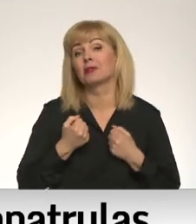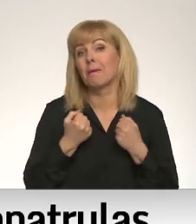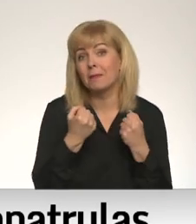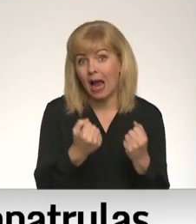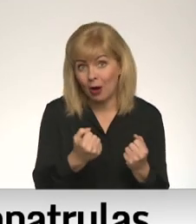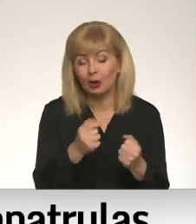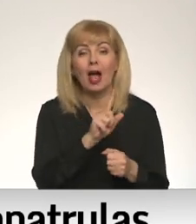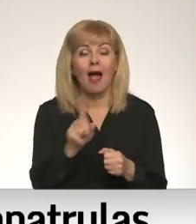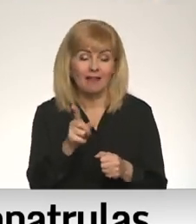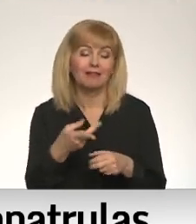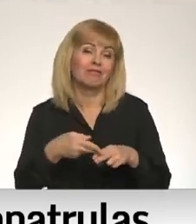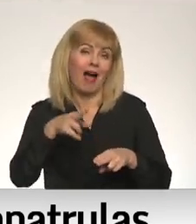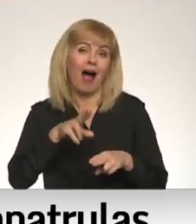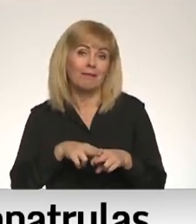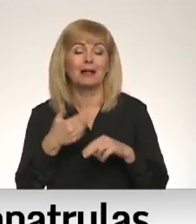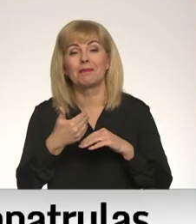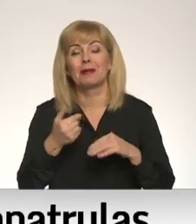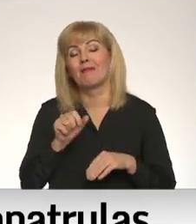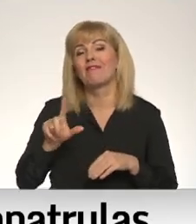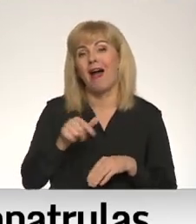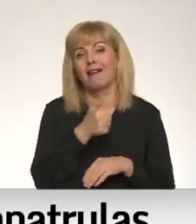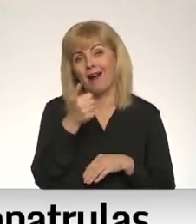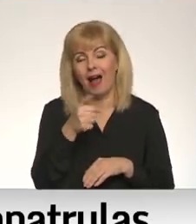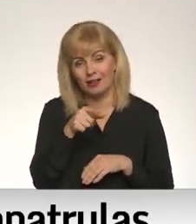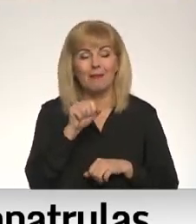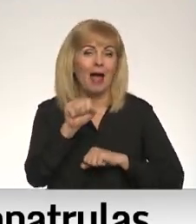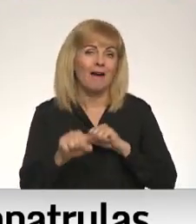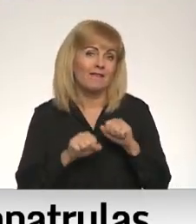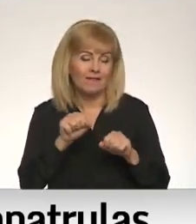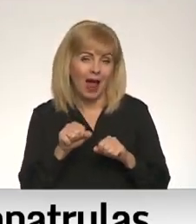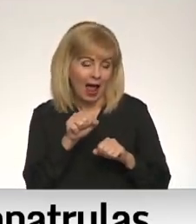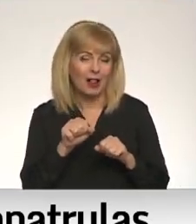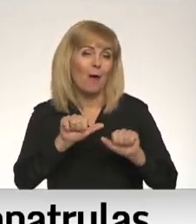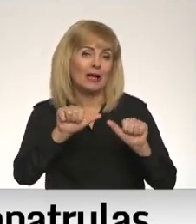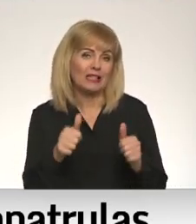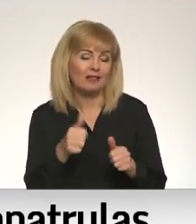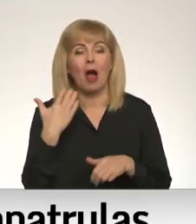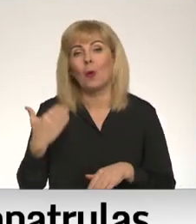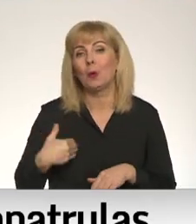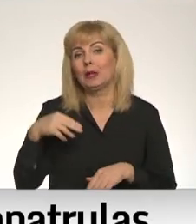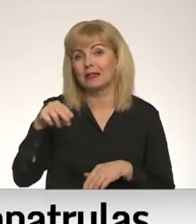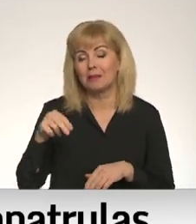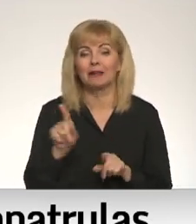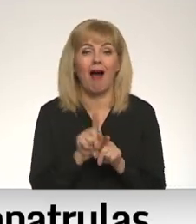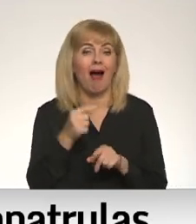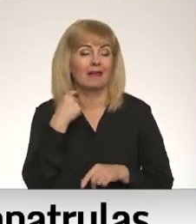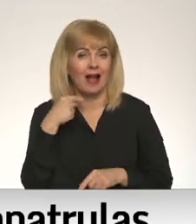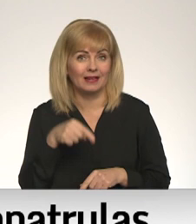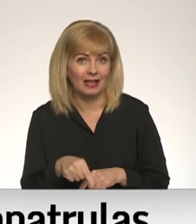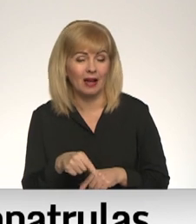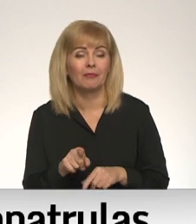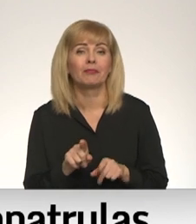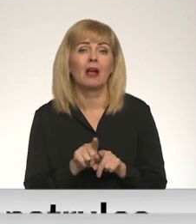Tas arī ir iemesls, kādēļ nu jau pirms vairākiem gadiem šādas velo patruļas izveidotas arī Kuldīgā, Smiltenē un Rīgā. Ja no lietas